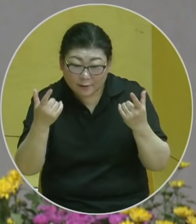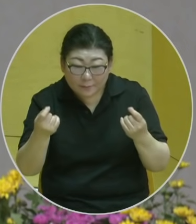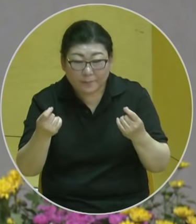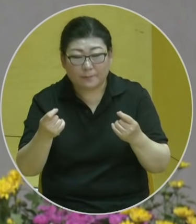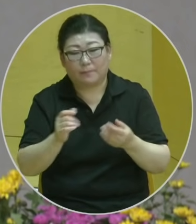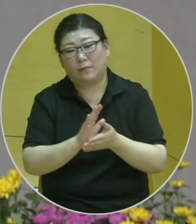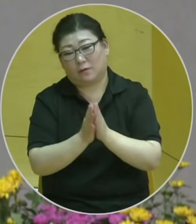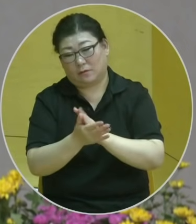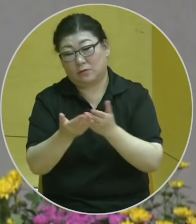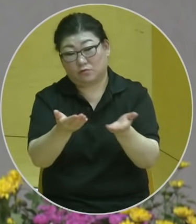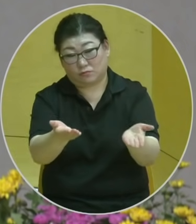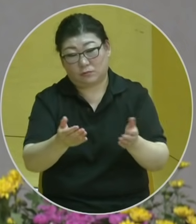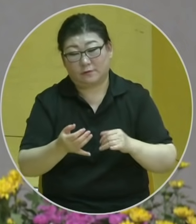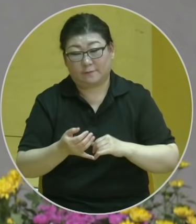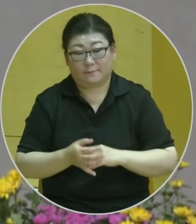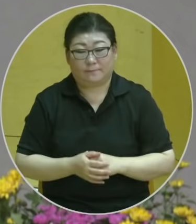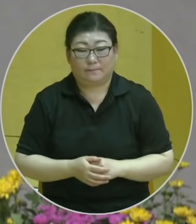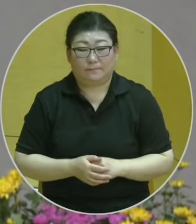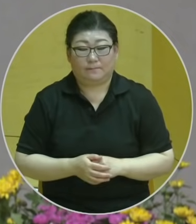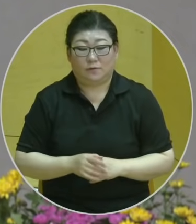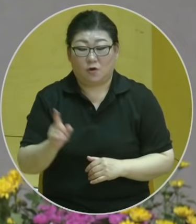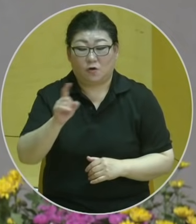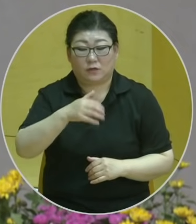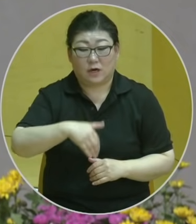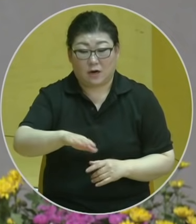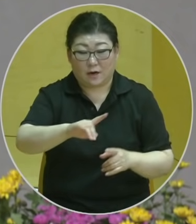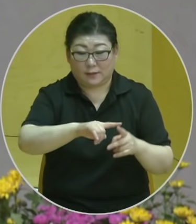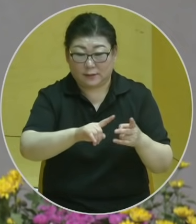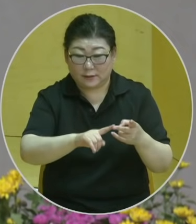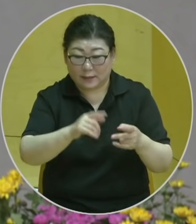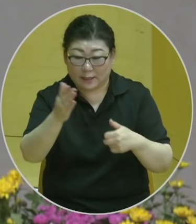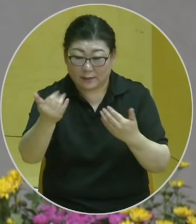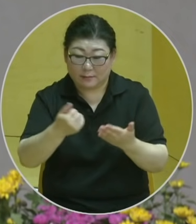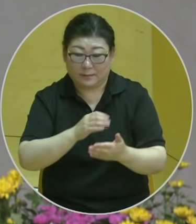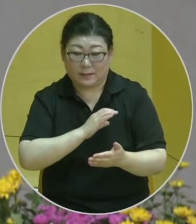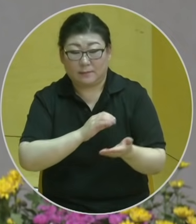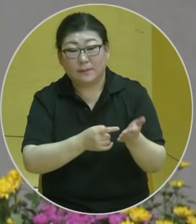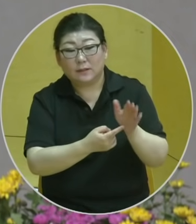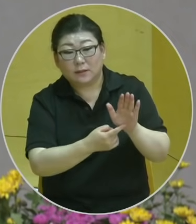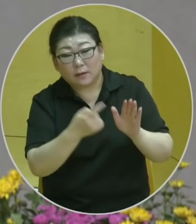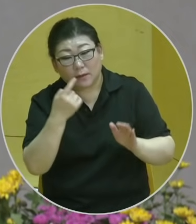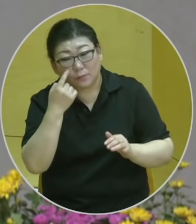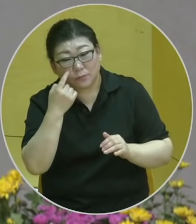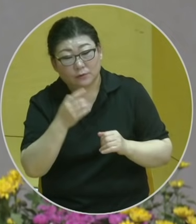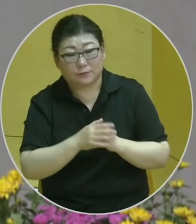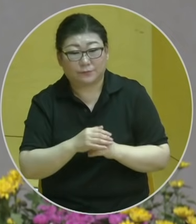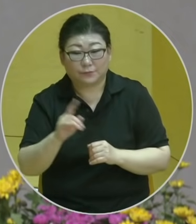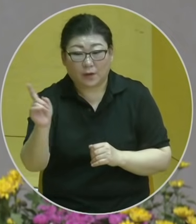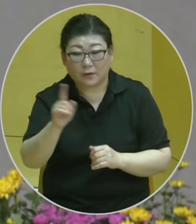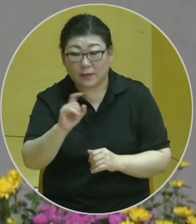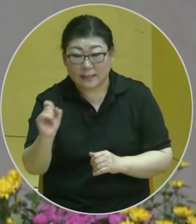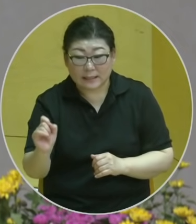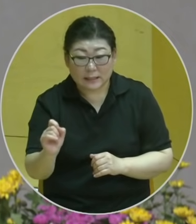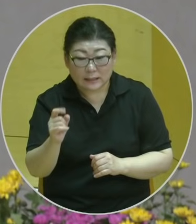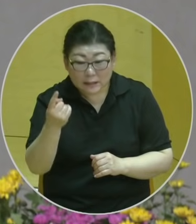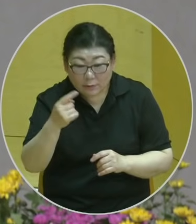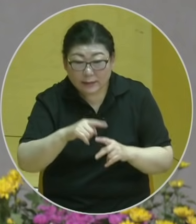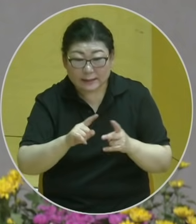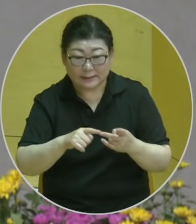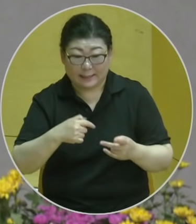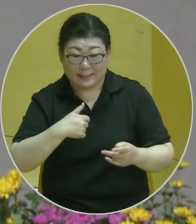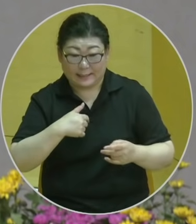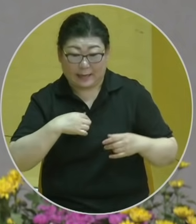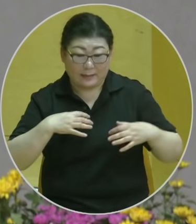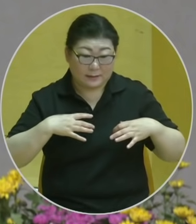주실 것입니다. 그리고 어디를 가든지 하나님의 이름을 드러내보십시오. 어떤 기회든지 나를 드러내는 기회로 삼는 게